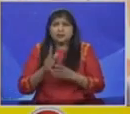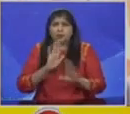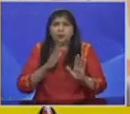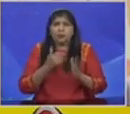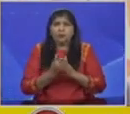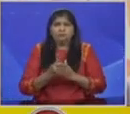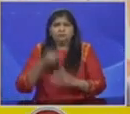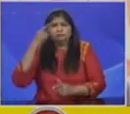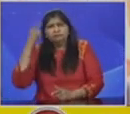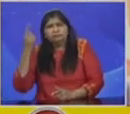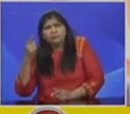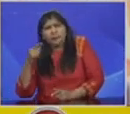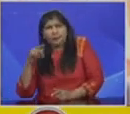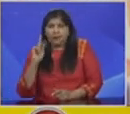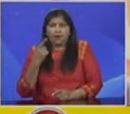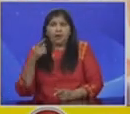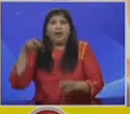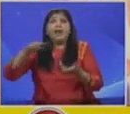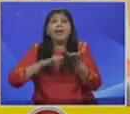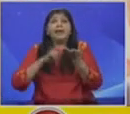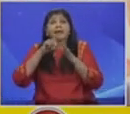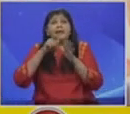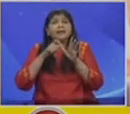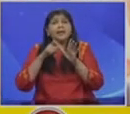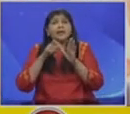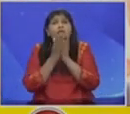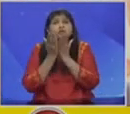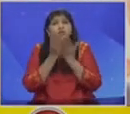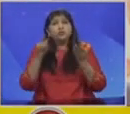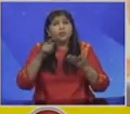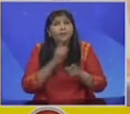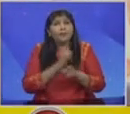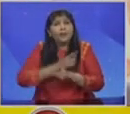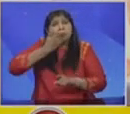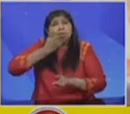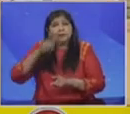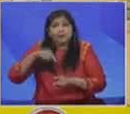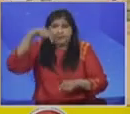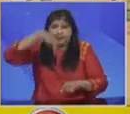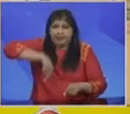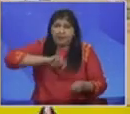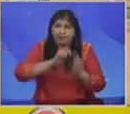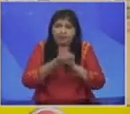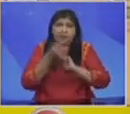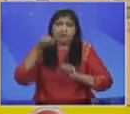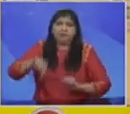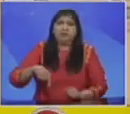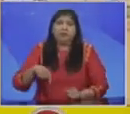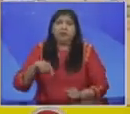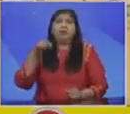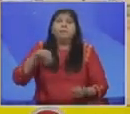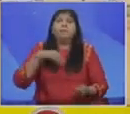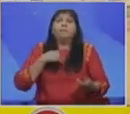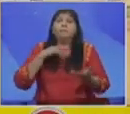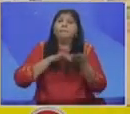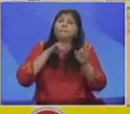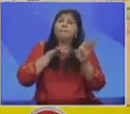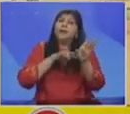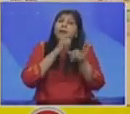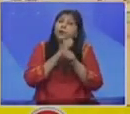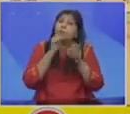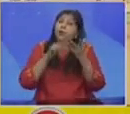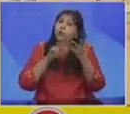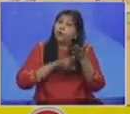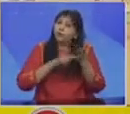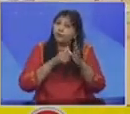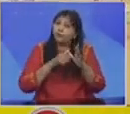रहे होंगे कि हाँ, जरूरी है, लेकिन यहाँ थोड़ा सा ट्विस्ट है। माय गॉव पर कमलकांत जी